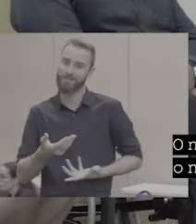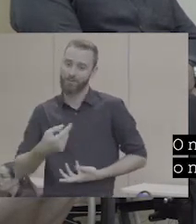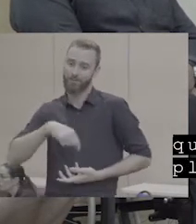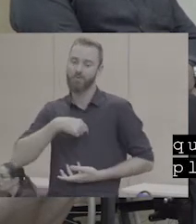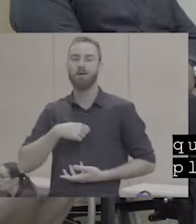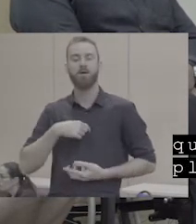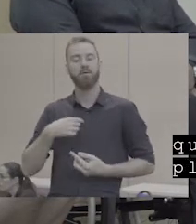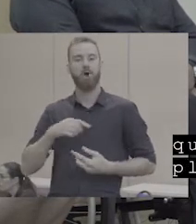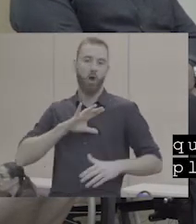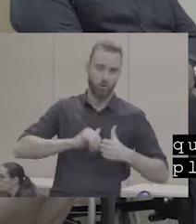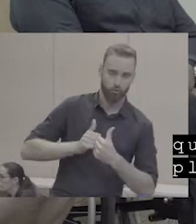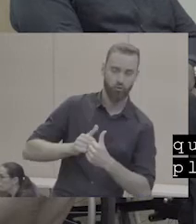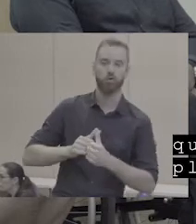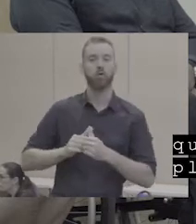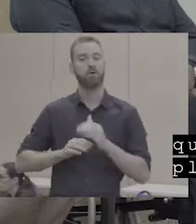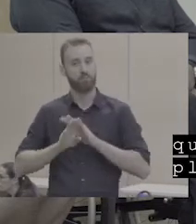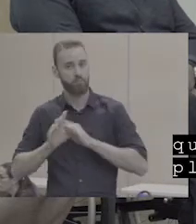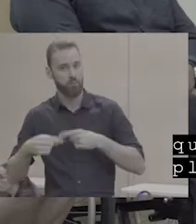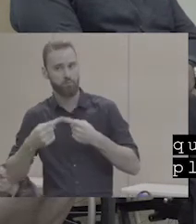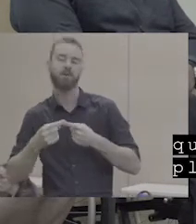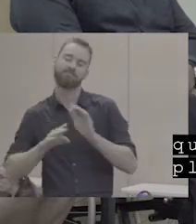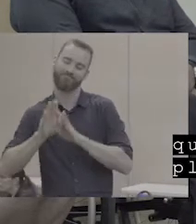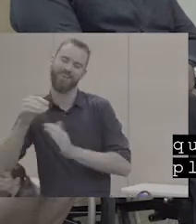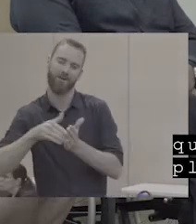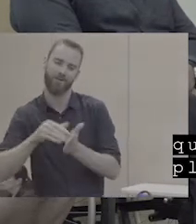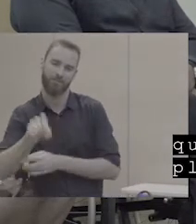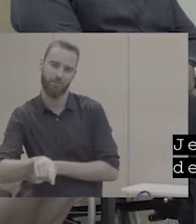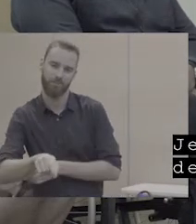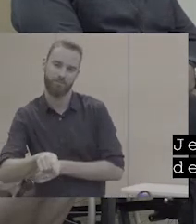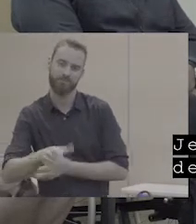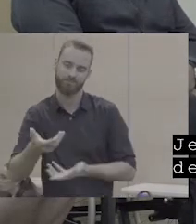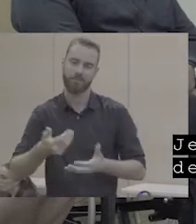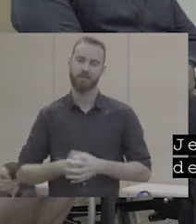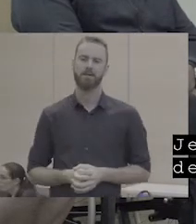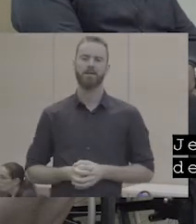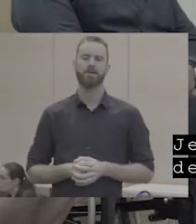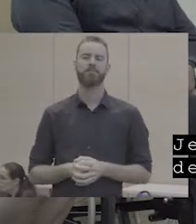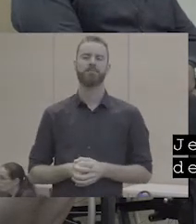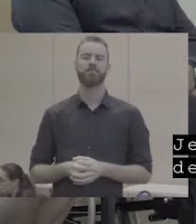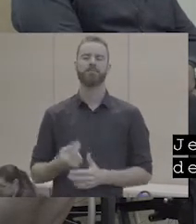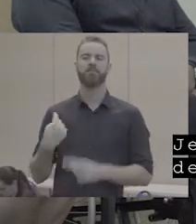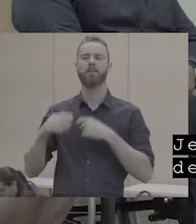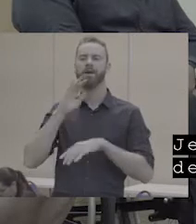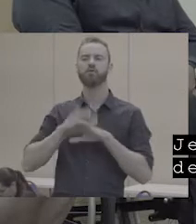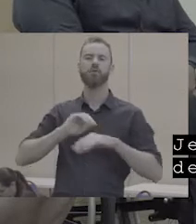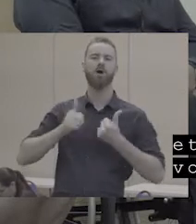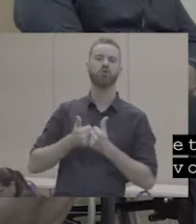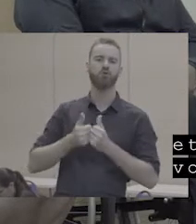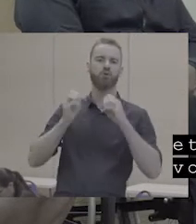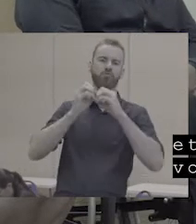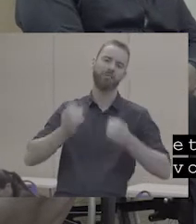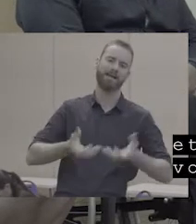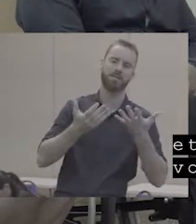est meilleur qu'on était, puis on a encore place à amélioration. Je vais revenir sur les enjeux de conception puis